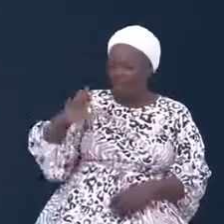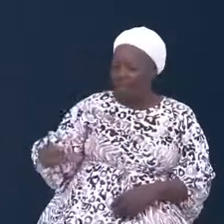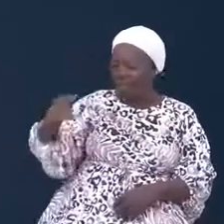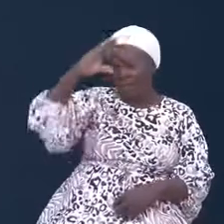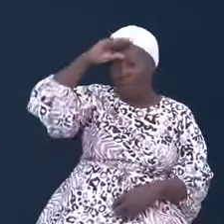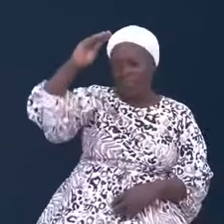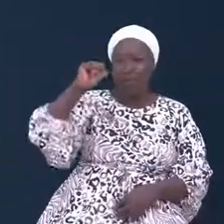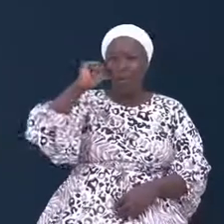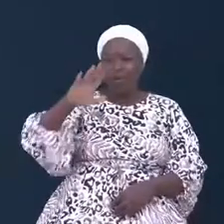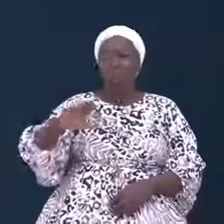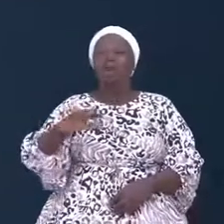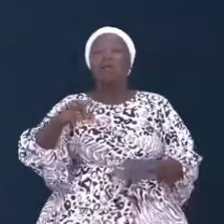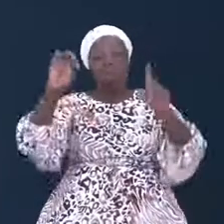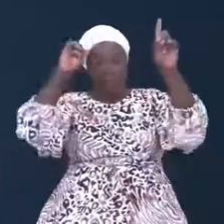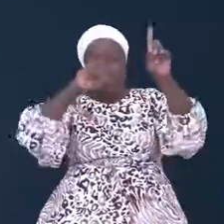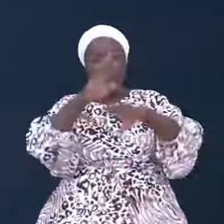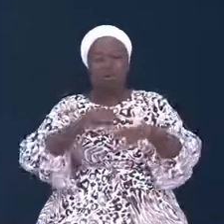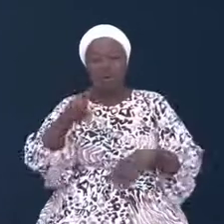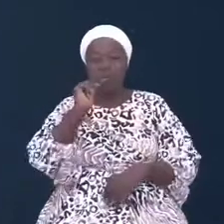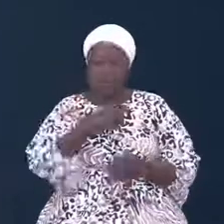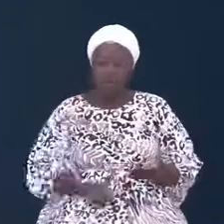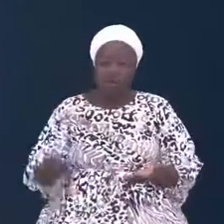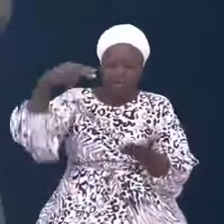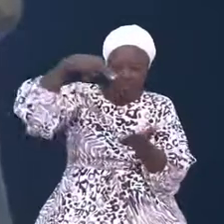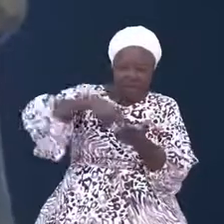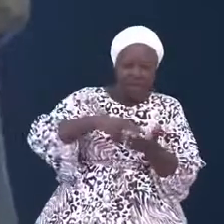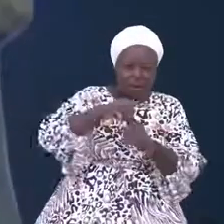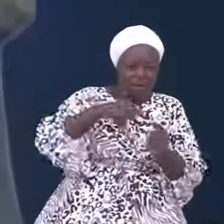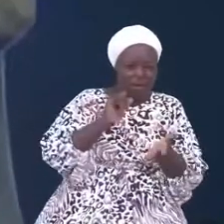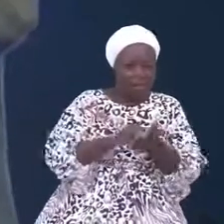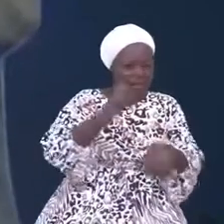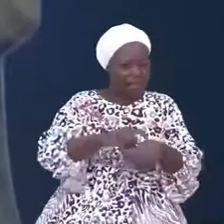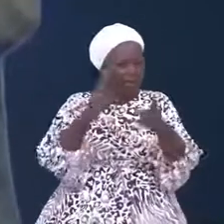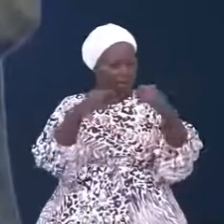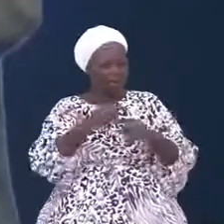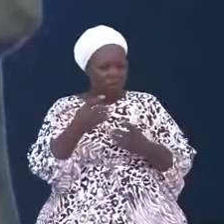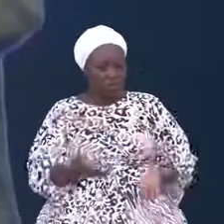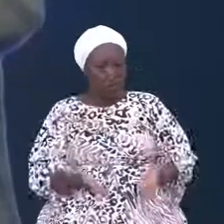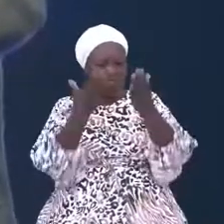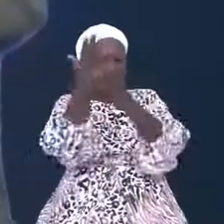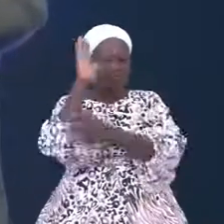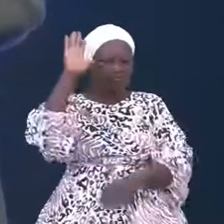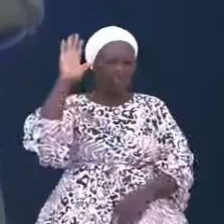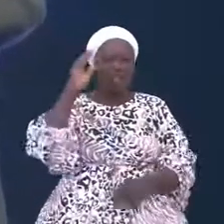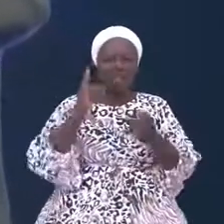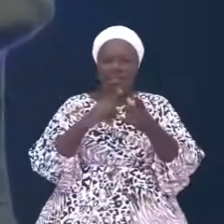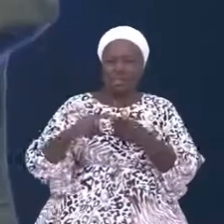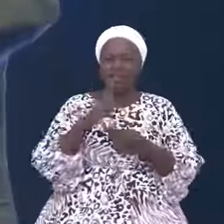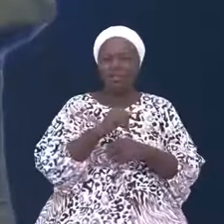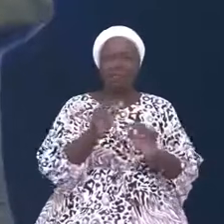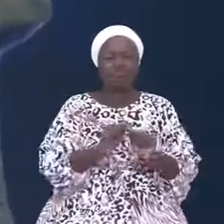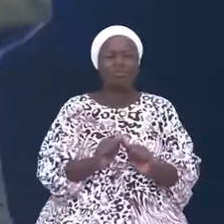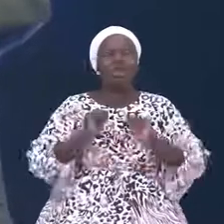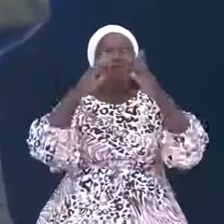garçon, fille, homme, femme, il t'appelle. Et tu vas te lever quand le moment